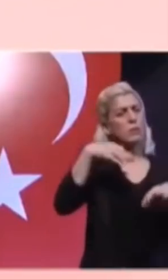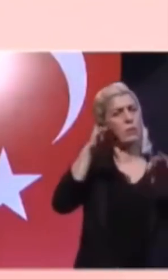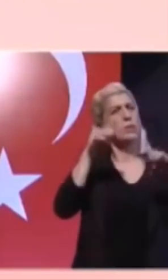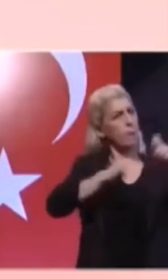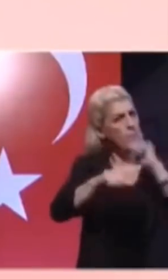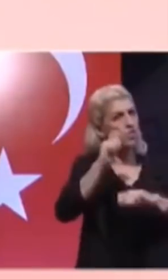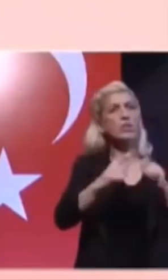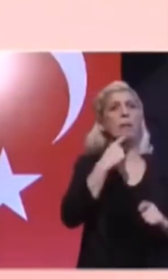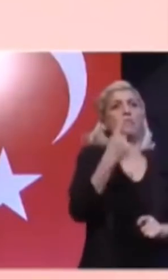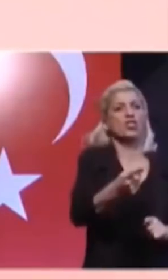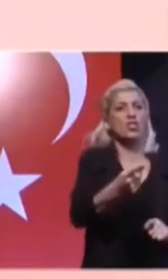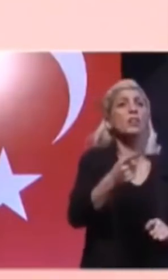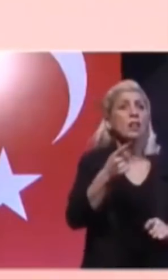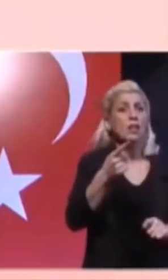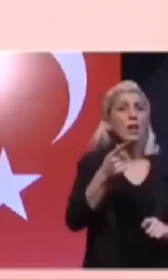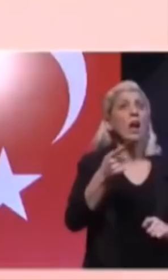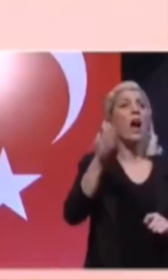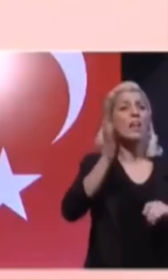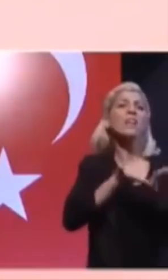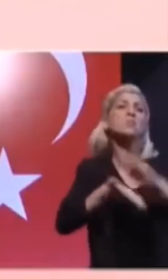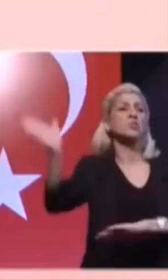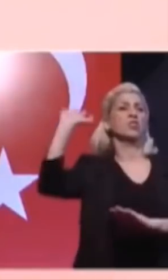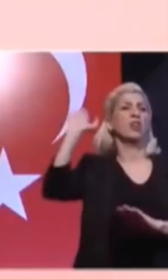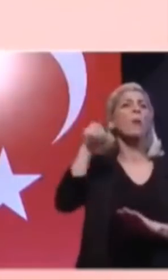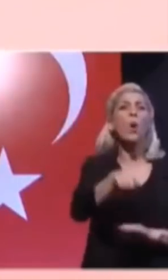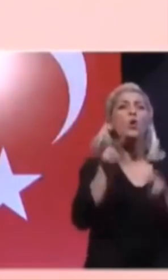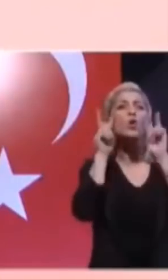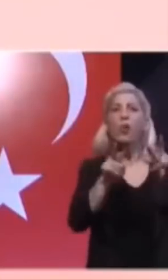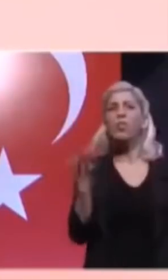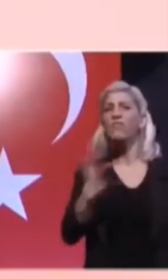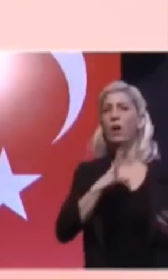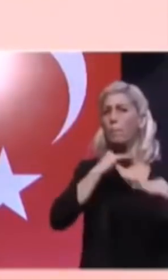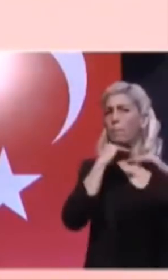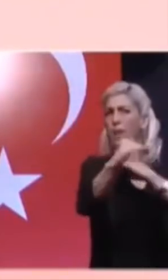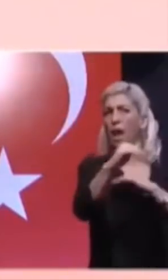bu kadar zaman geçtikten sonra demokrasinin aldığı yaralar